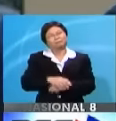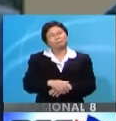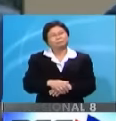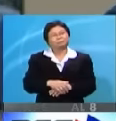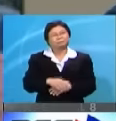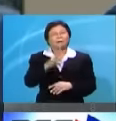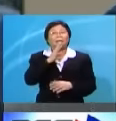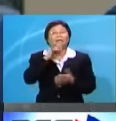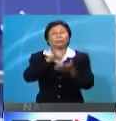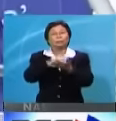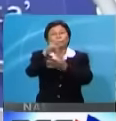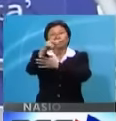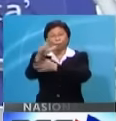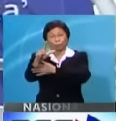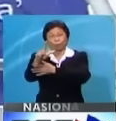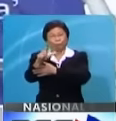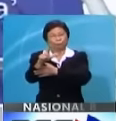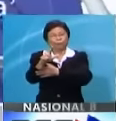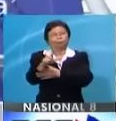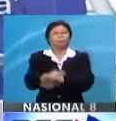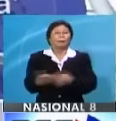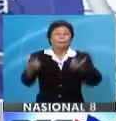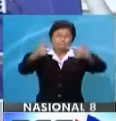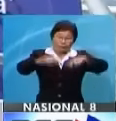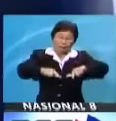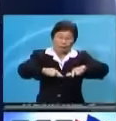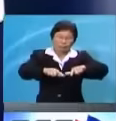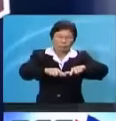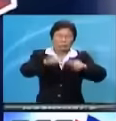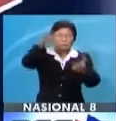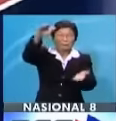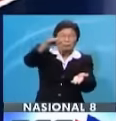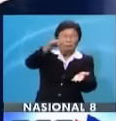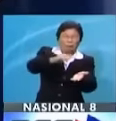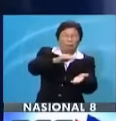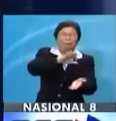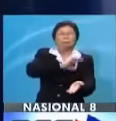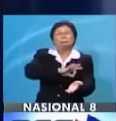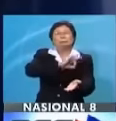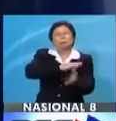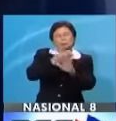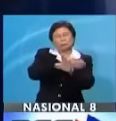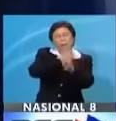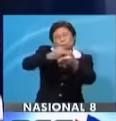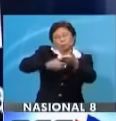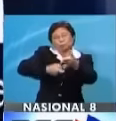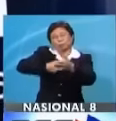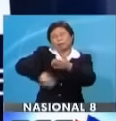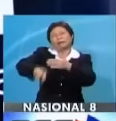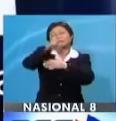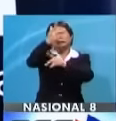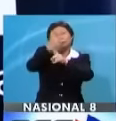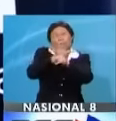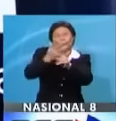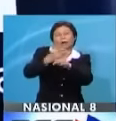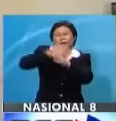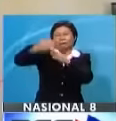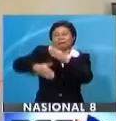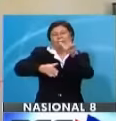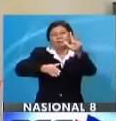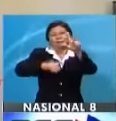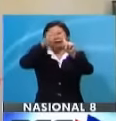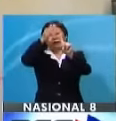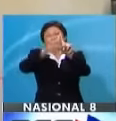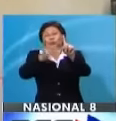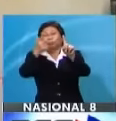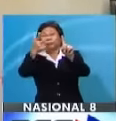Beliau menyatakannya di ibu negara. Dalam hal itu, berlaku penyusutan dalam keuntungan sebelum cukai bagi suku pertama berakhir 31